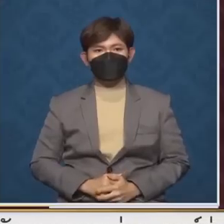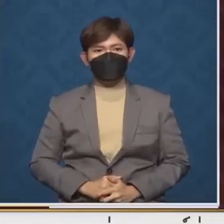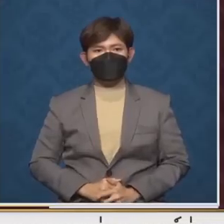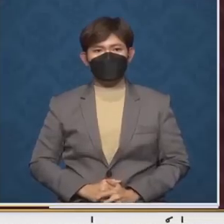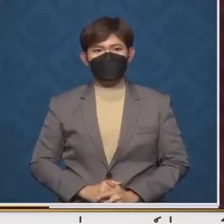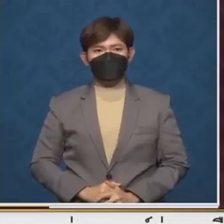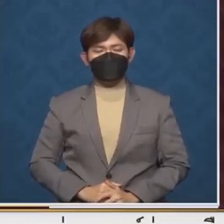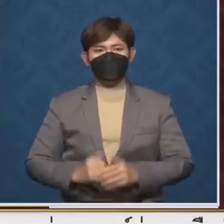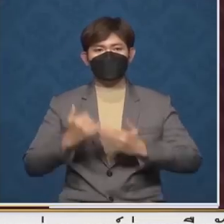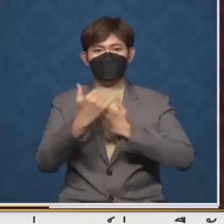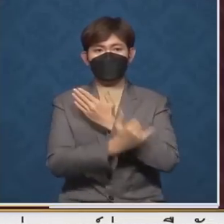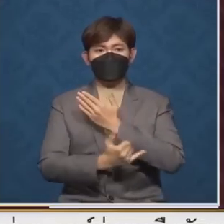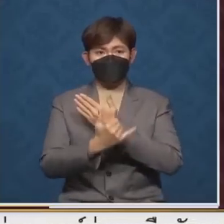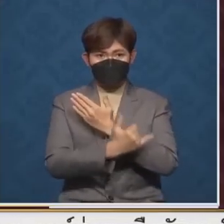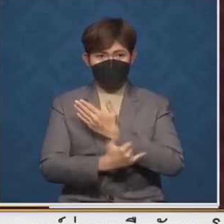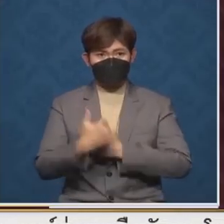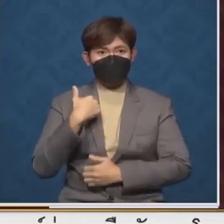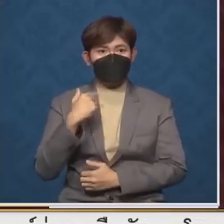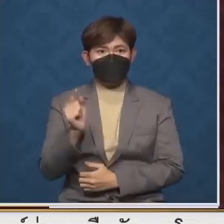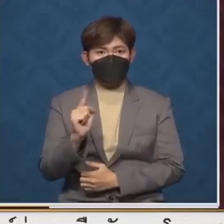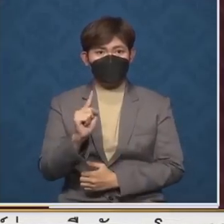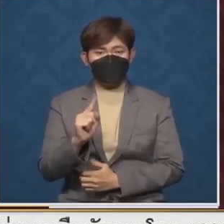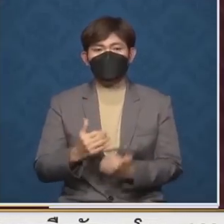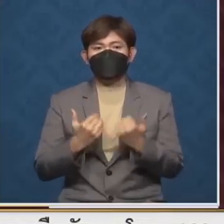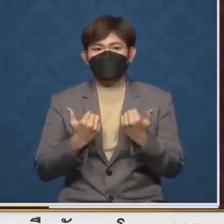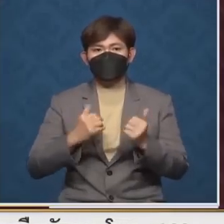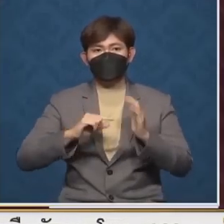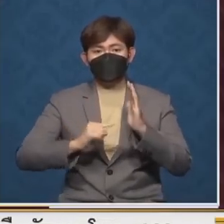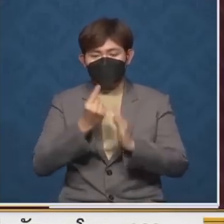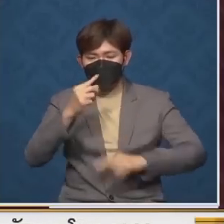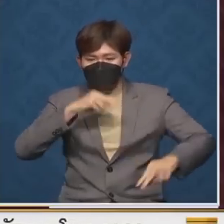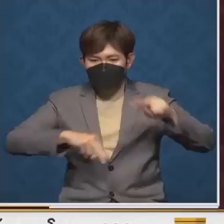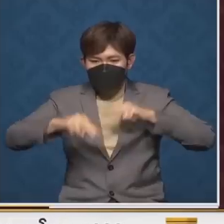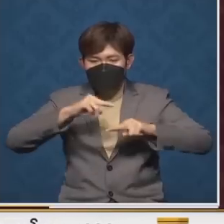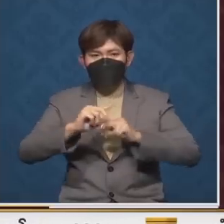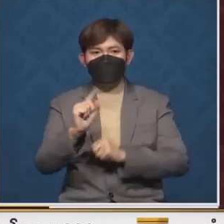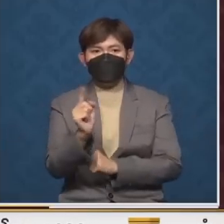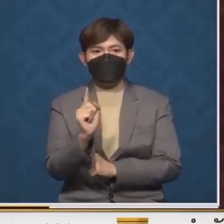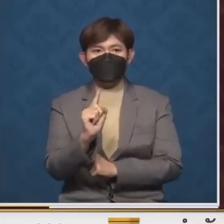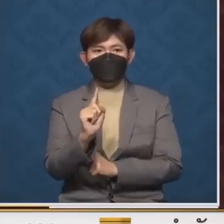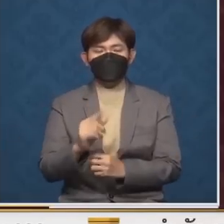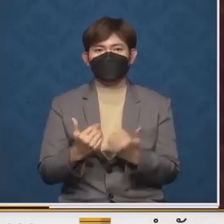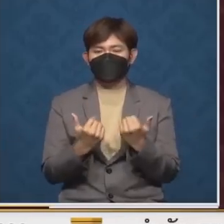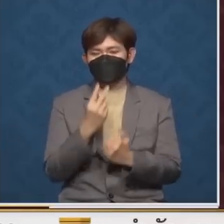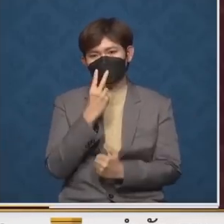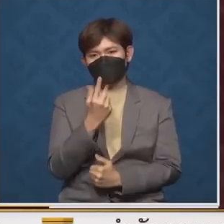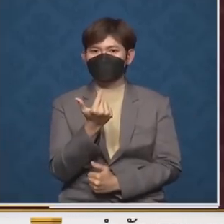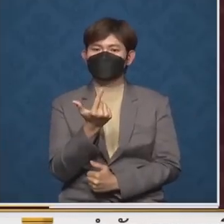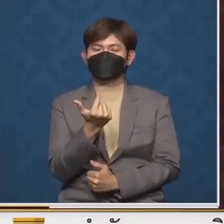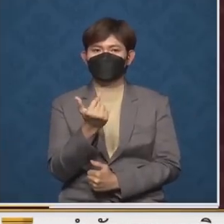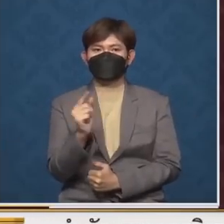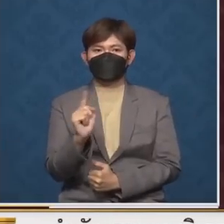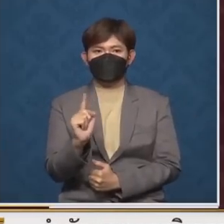ต่างประเทศ ตอนนี้มเริ่มมีการตรวจอีกแบหนึ่ ซึ่งถือวาดีมากคร